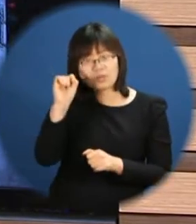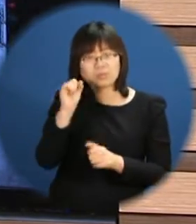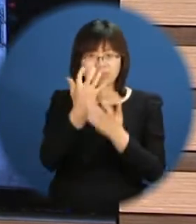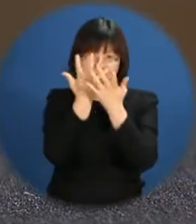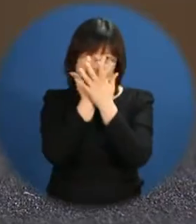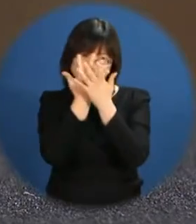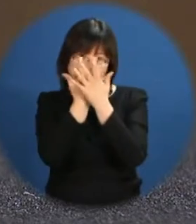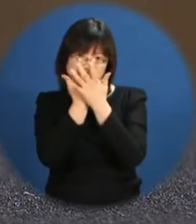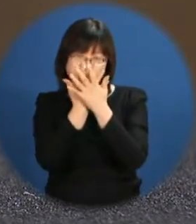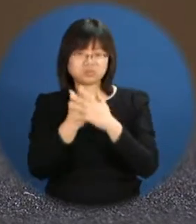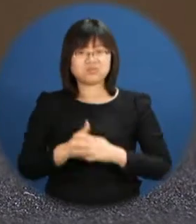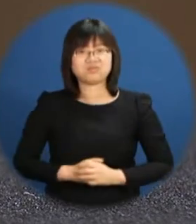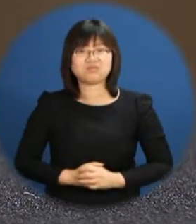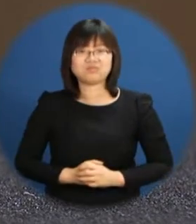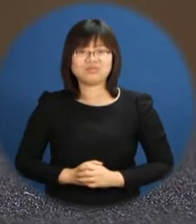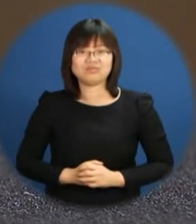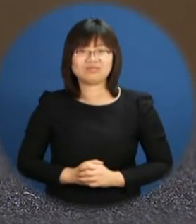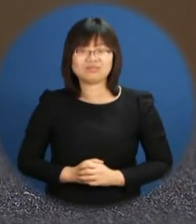아주머 9